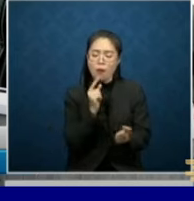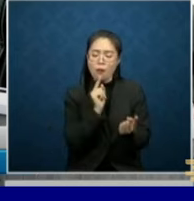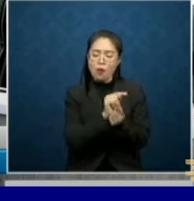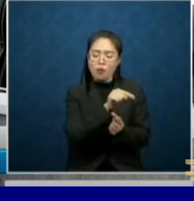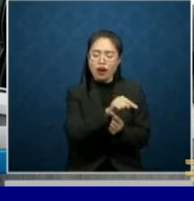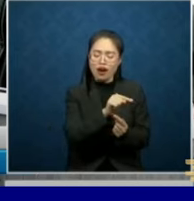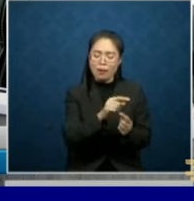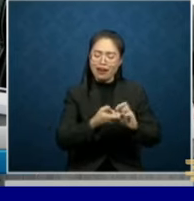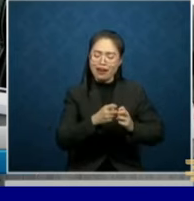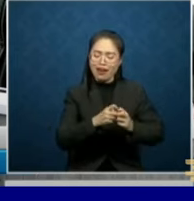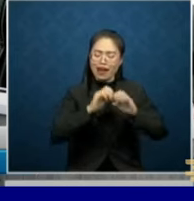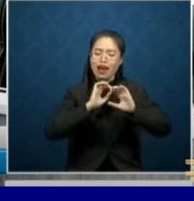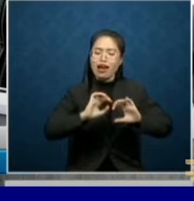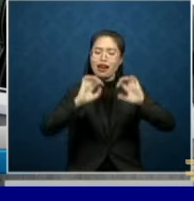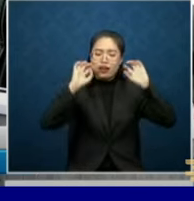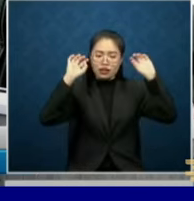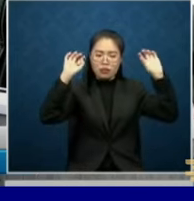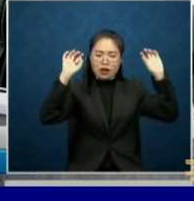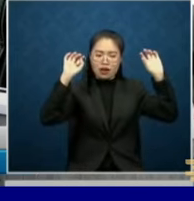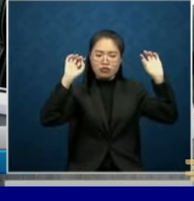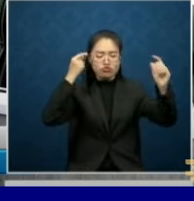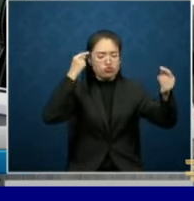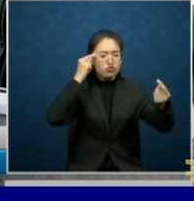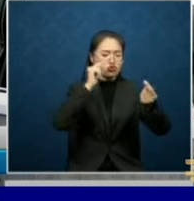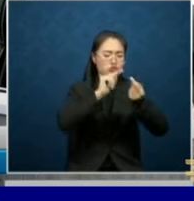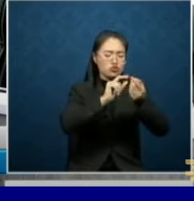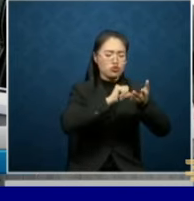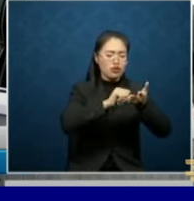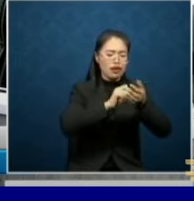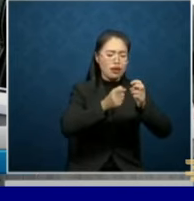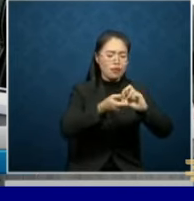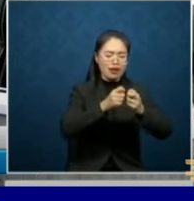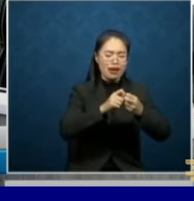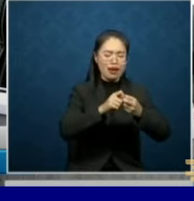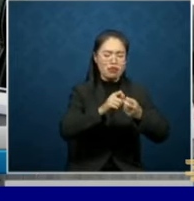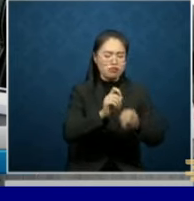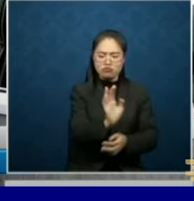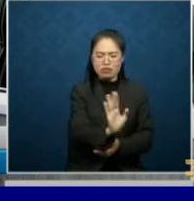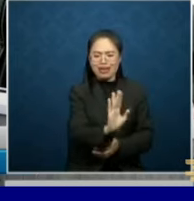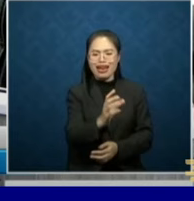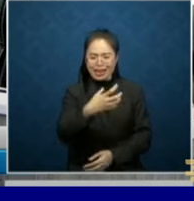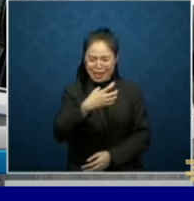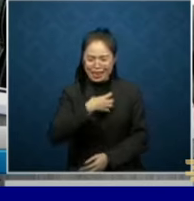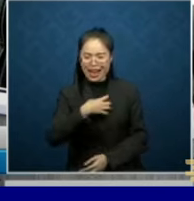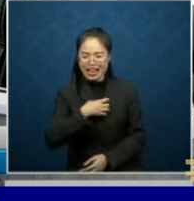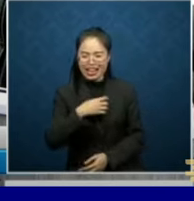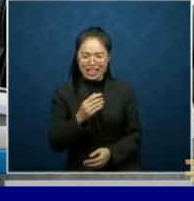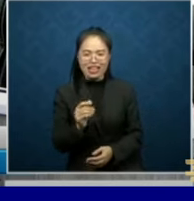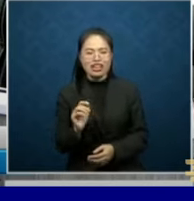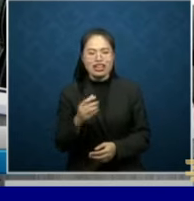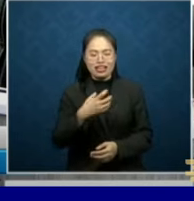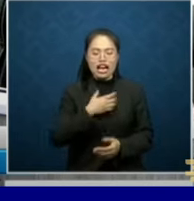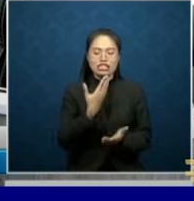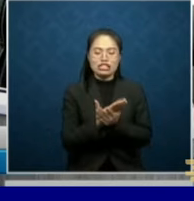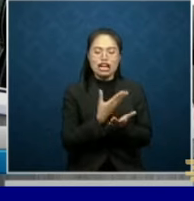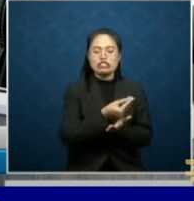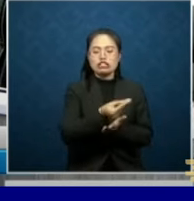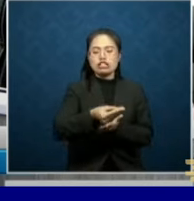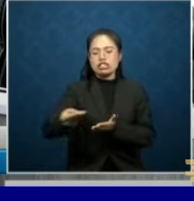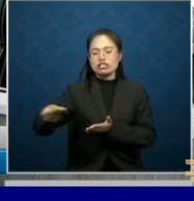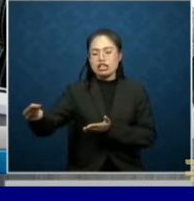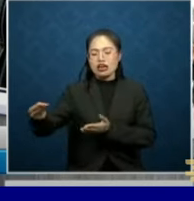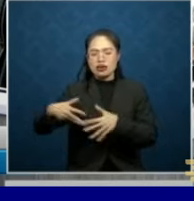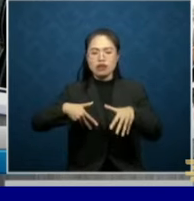าลนี้อาจไม่ได้มีวัตถุประสงค์เพื่อแก้ไขปัญหาเศรษฐกิจเป็นหลักแต่อาจมีความประสงค์เพียงแจกเงินให้กับประชาชนเป็น